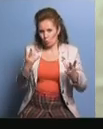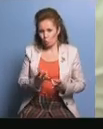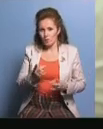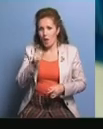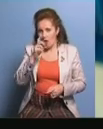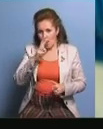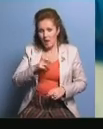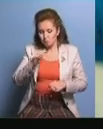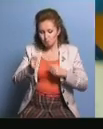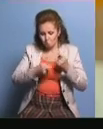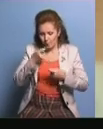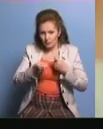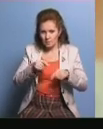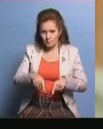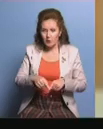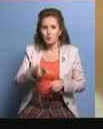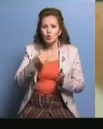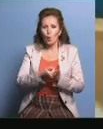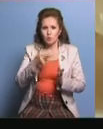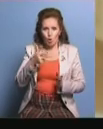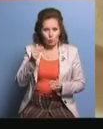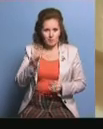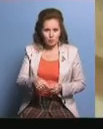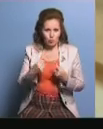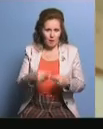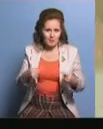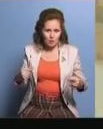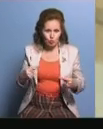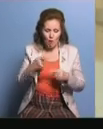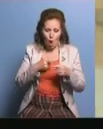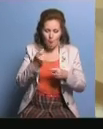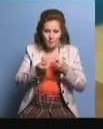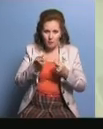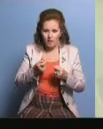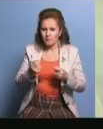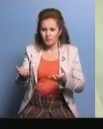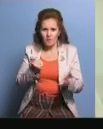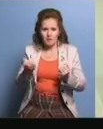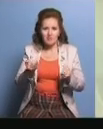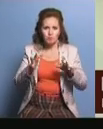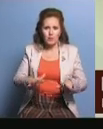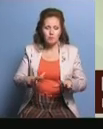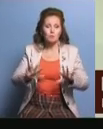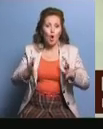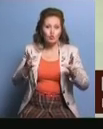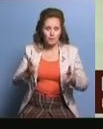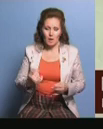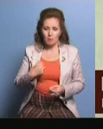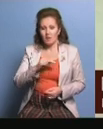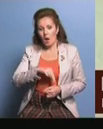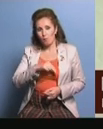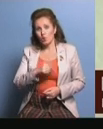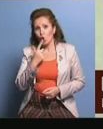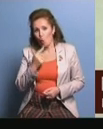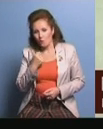года генетики исследуют до 3000 различных объектов, изъятых с мест происшествий. Если мы работаем с кровью либо буккальным эпителием,